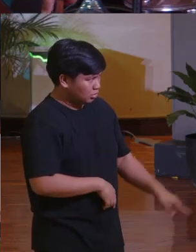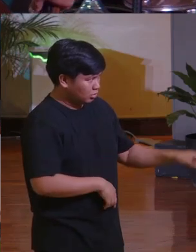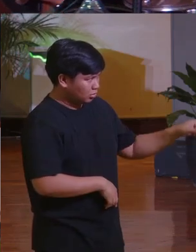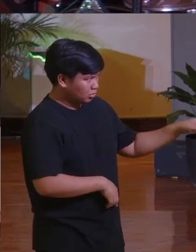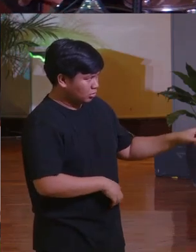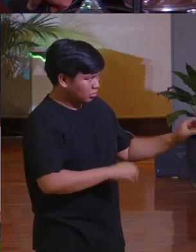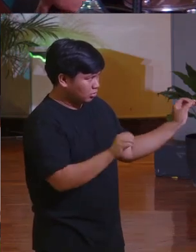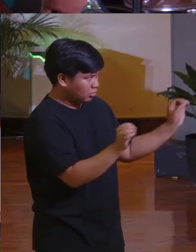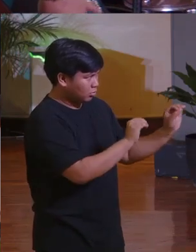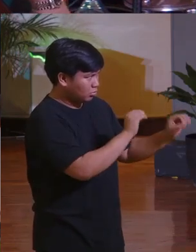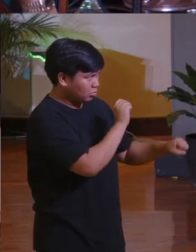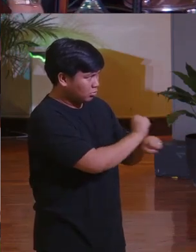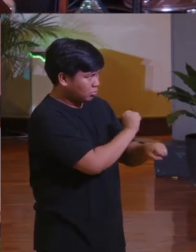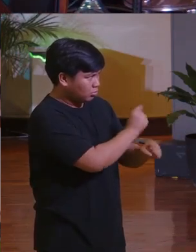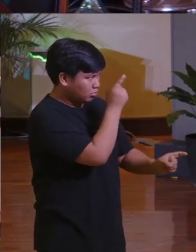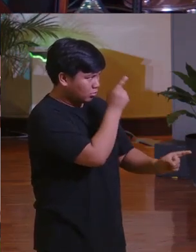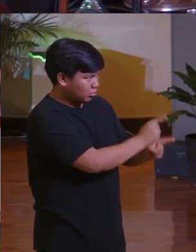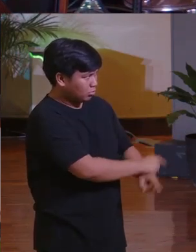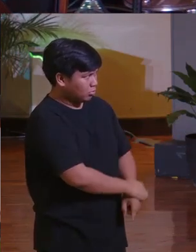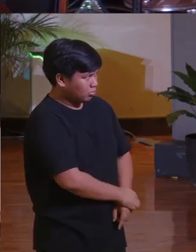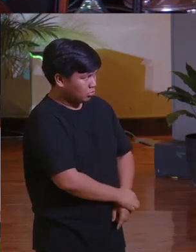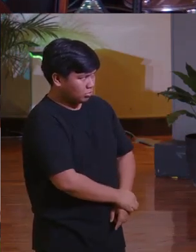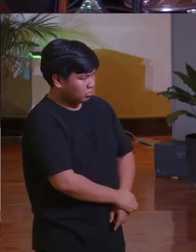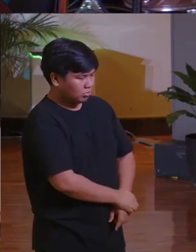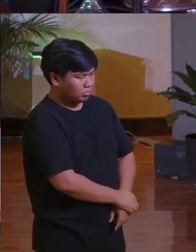tungkol sa evolution, no?